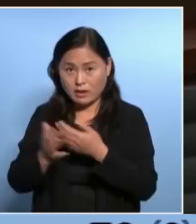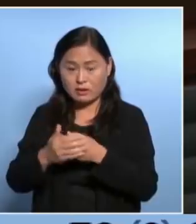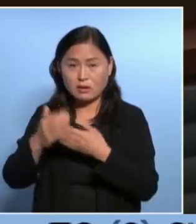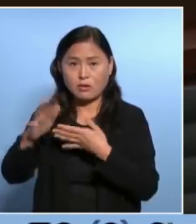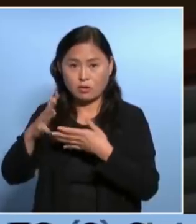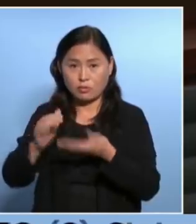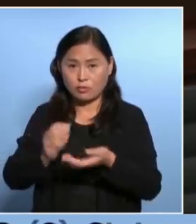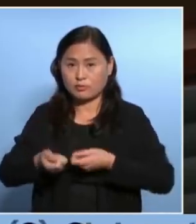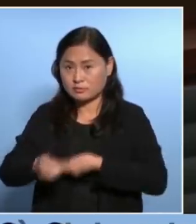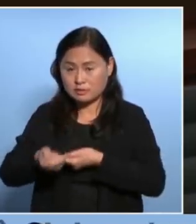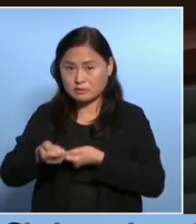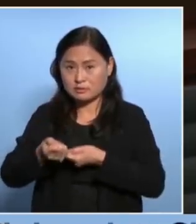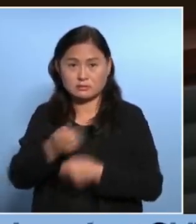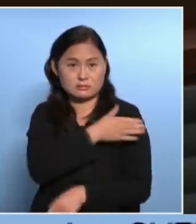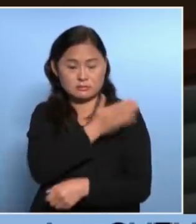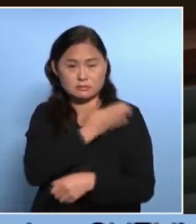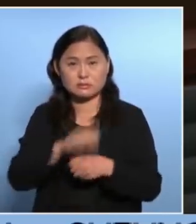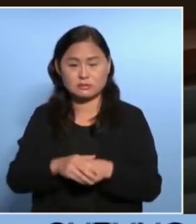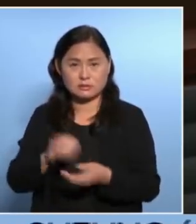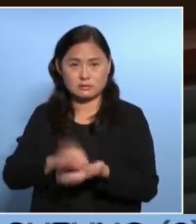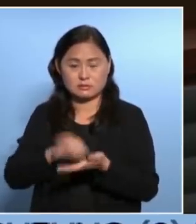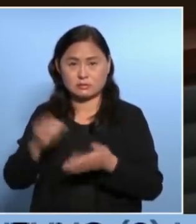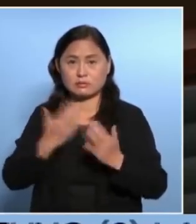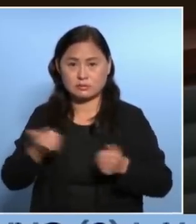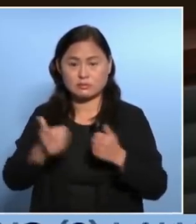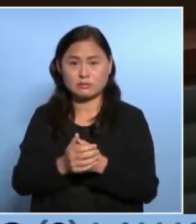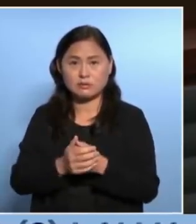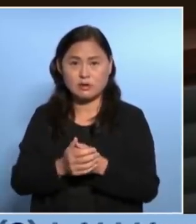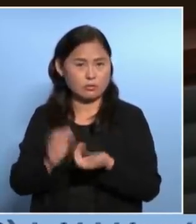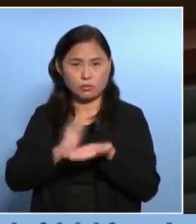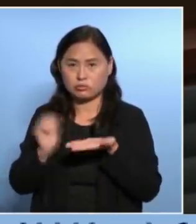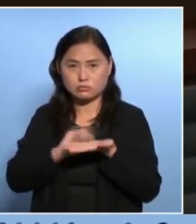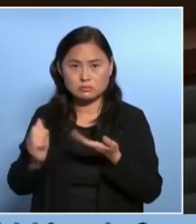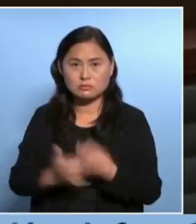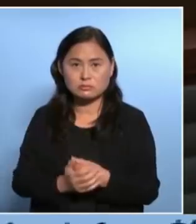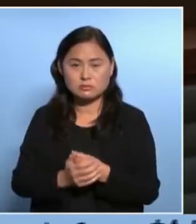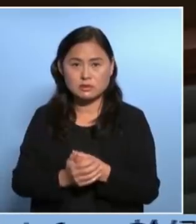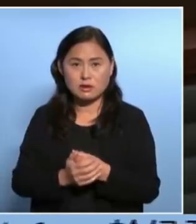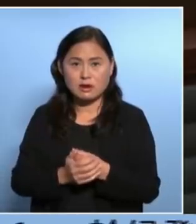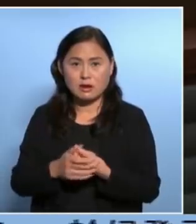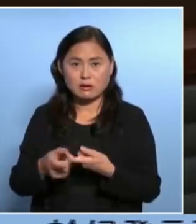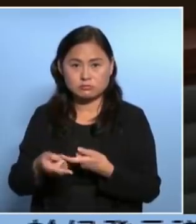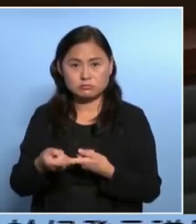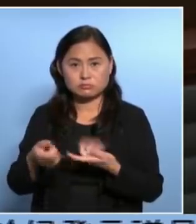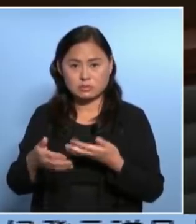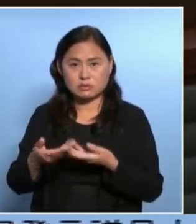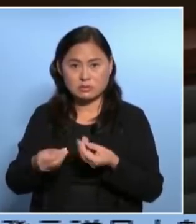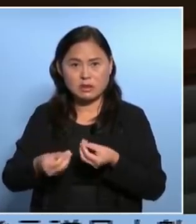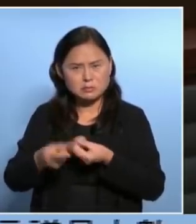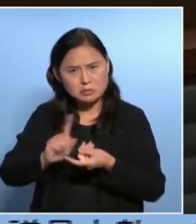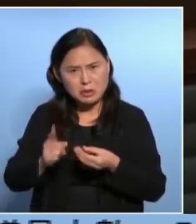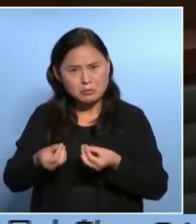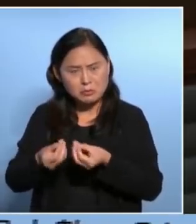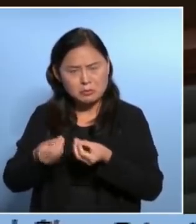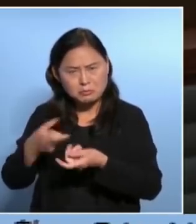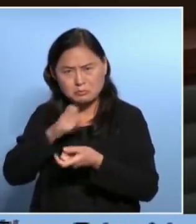的清潔工，那些工友，確保他們的一個健康的，那這條數很清楚的。市面流入去的那些，我們都是關心的，因為那些